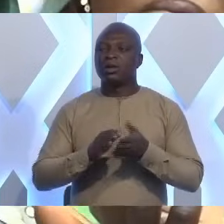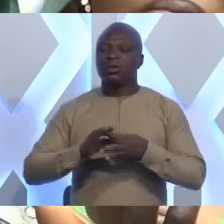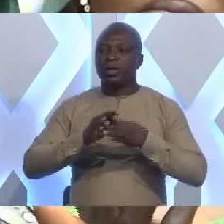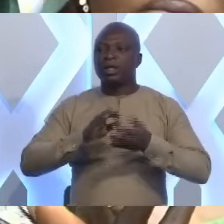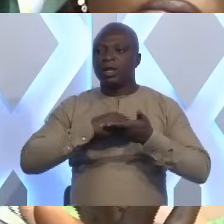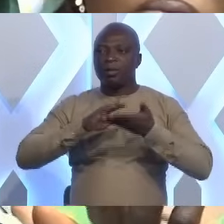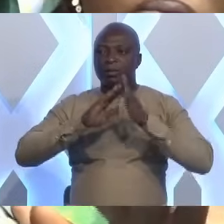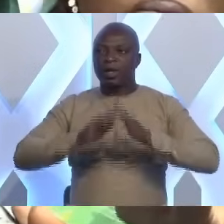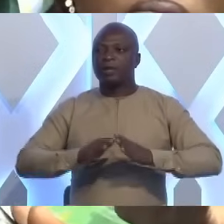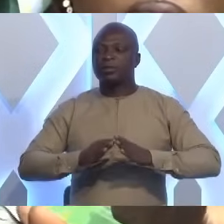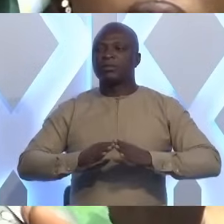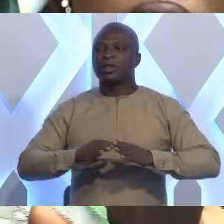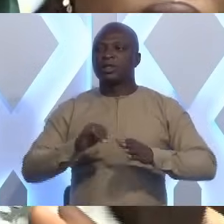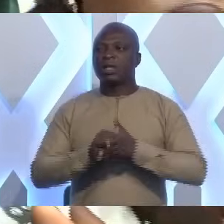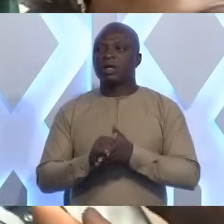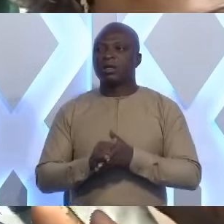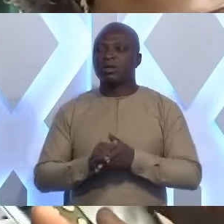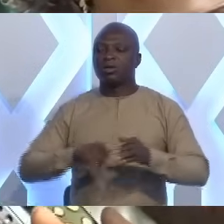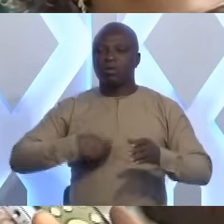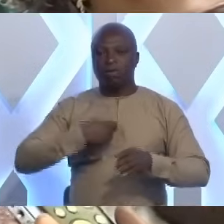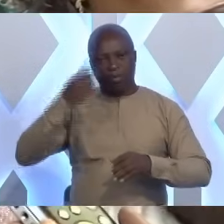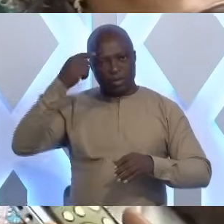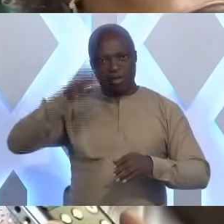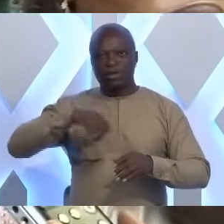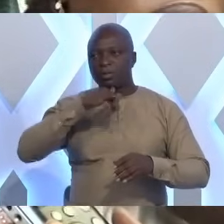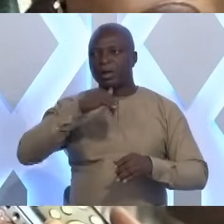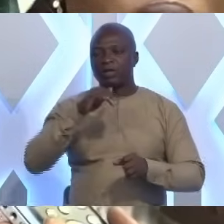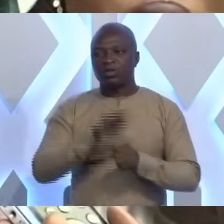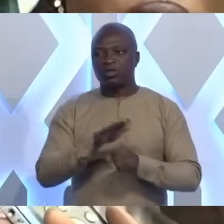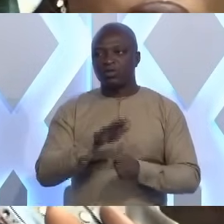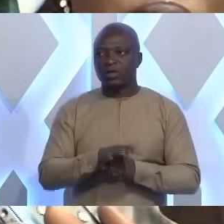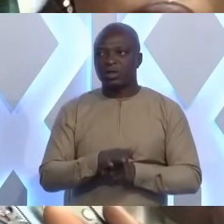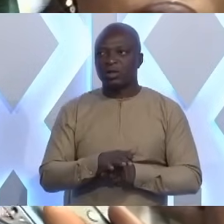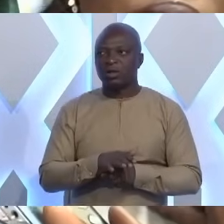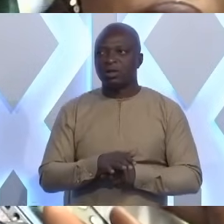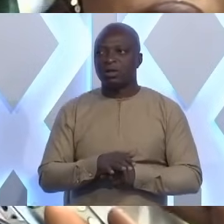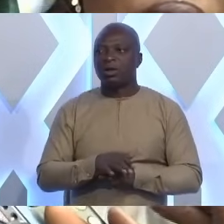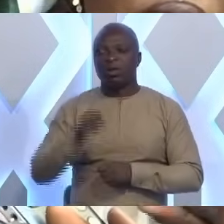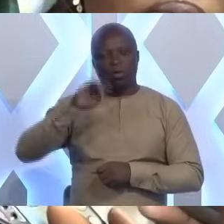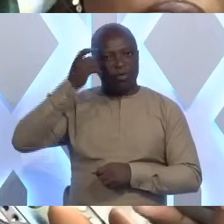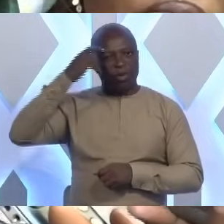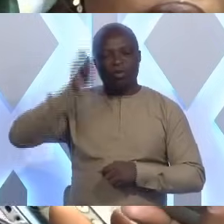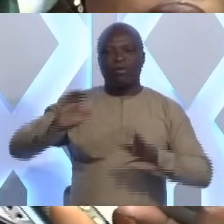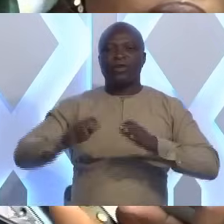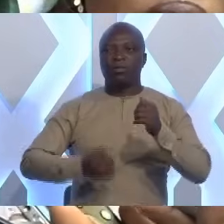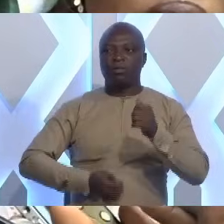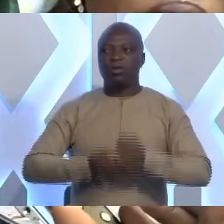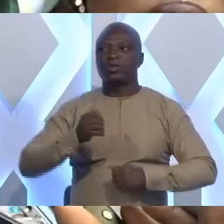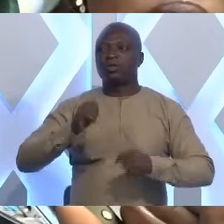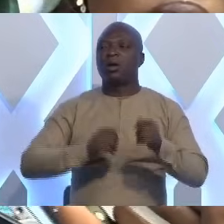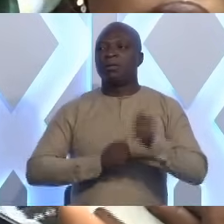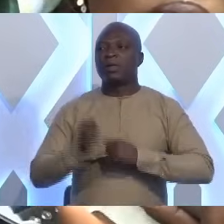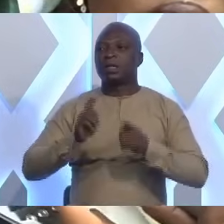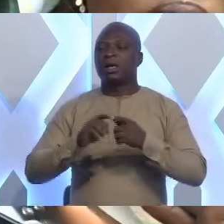des actions. Mais nous pensons que ce n'est pas suffisant. Le gouvernement doit faire plus. Il doit passer à